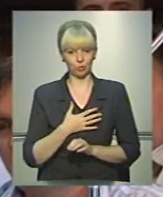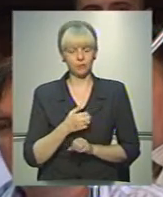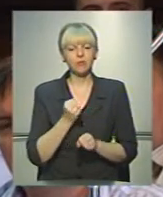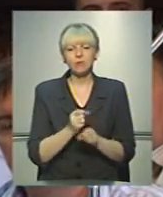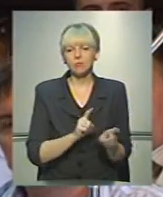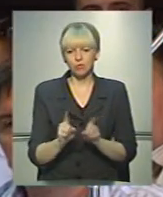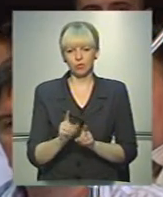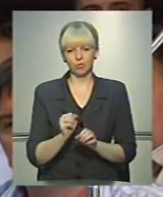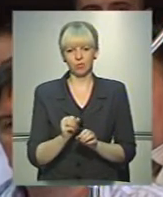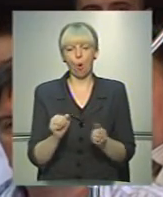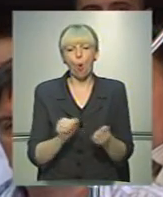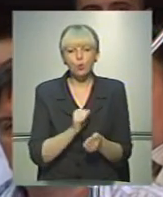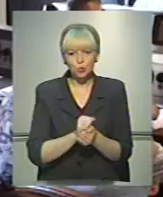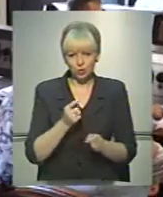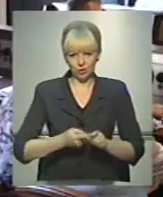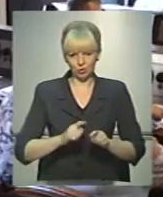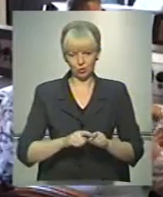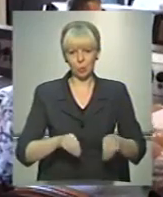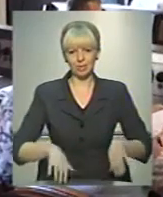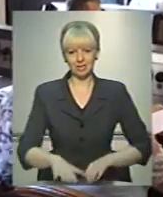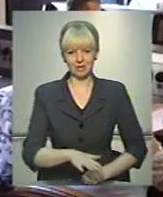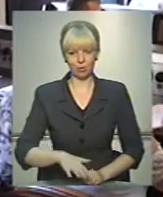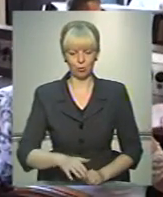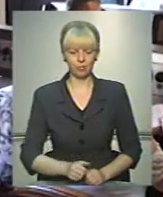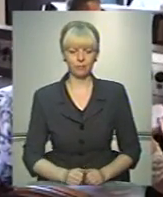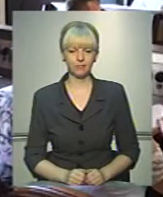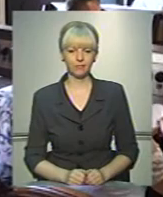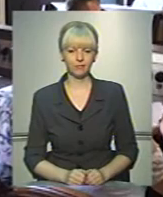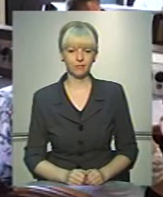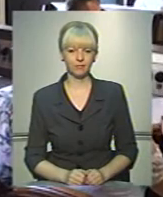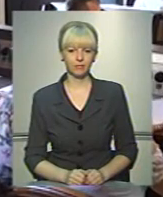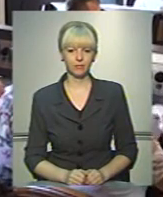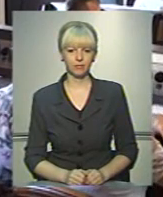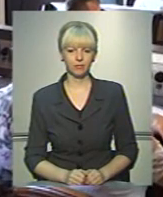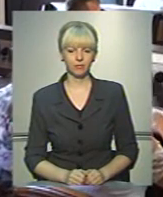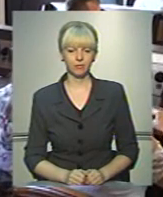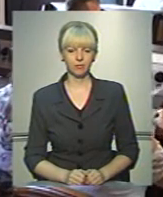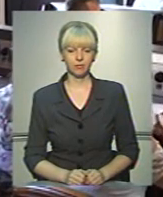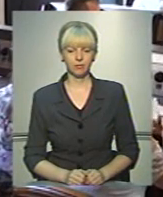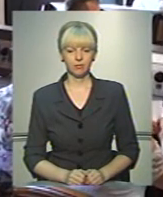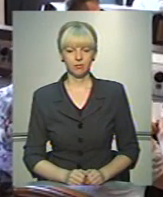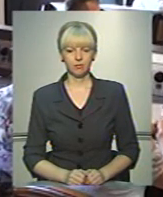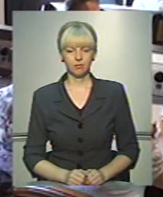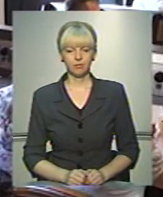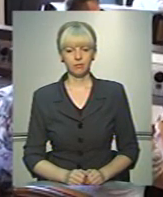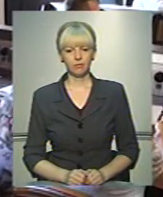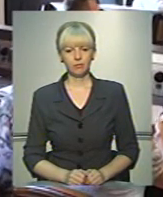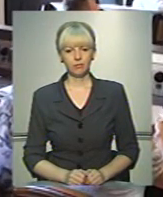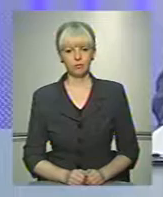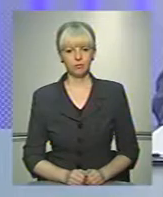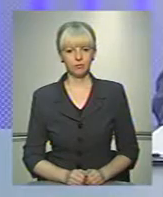Зробіть щось, хоча б осушіть цю землю. Олена Гунчак, Максим Калінчук, Назар Волошенюк, телеканал «Буковина».